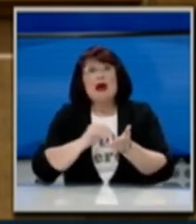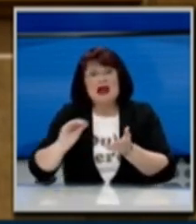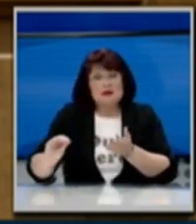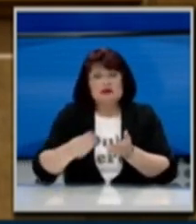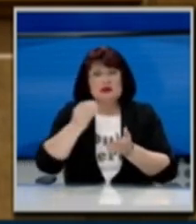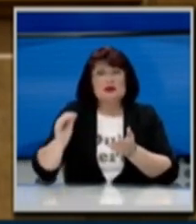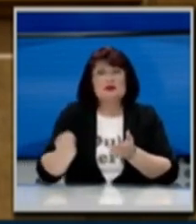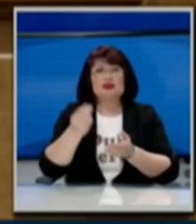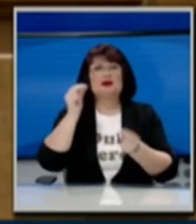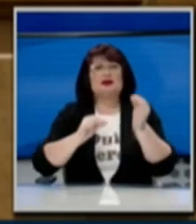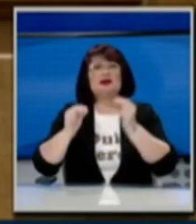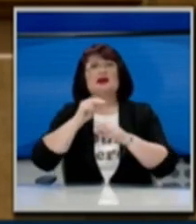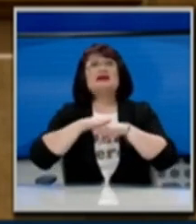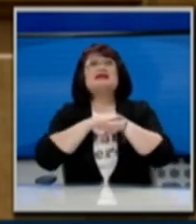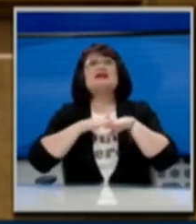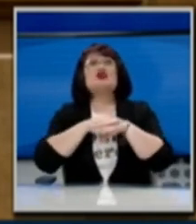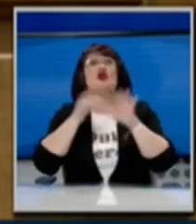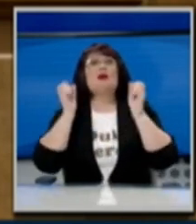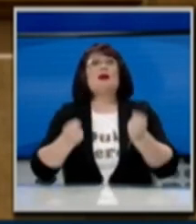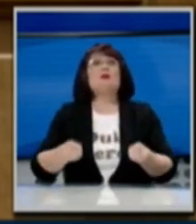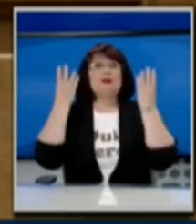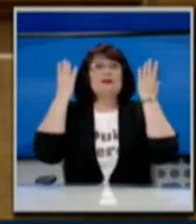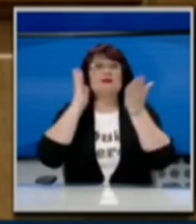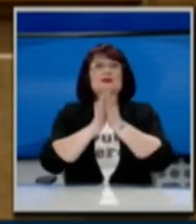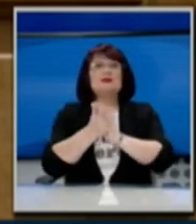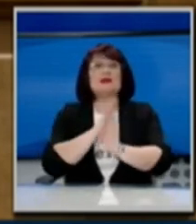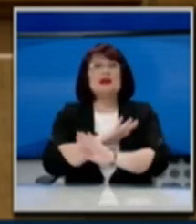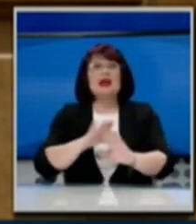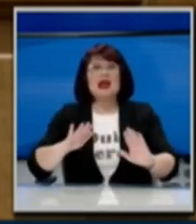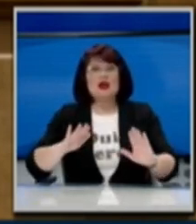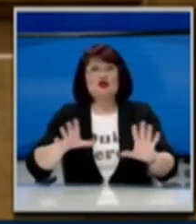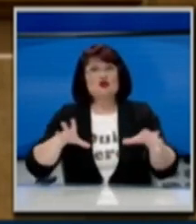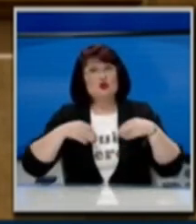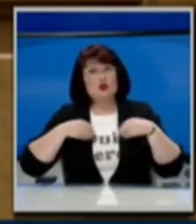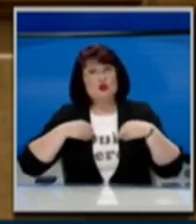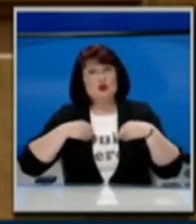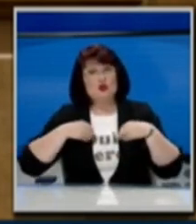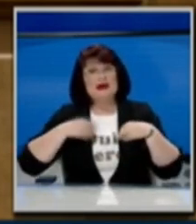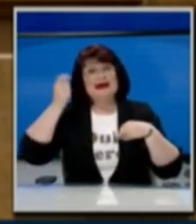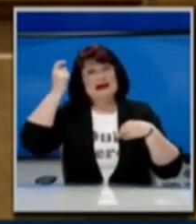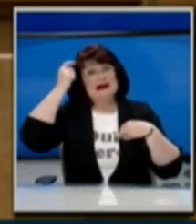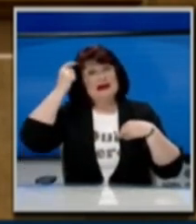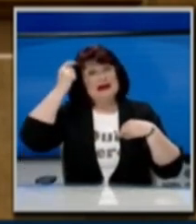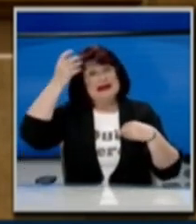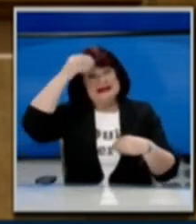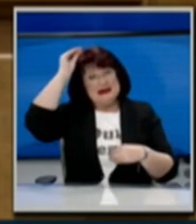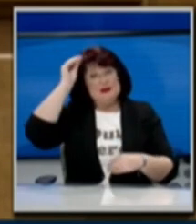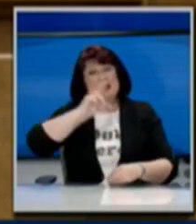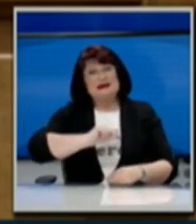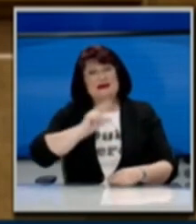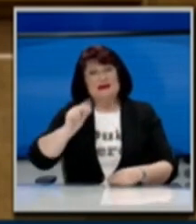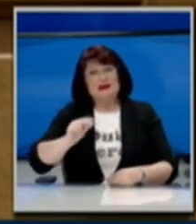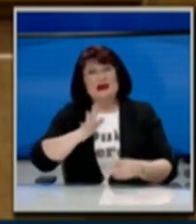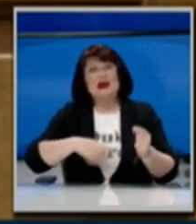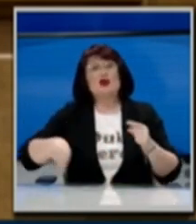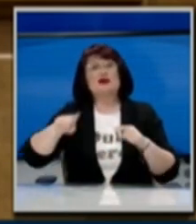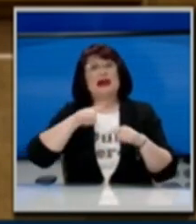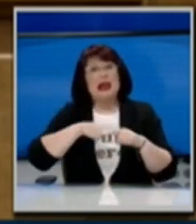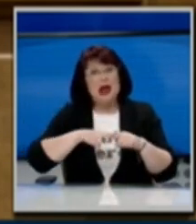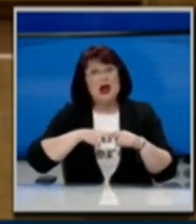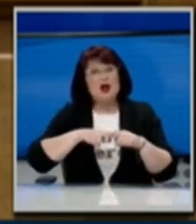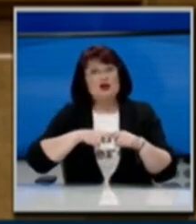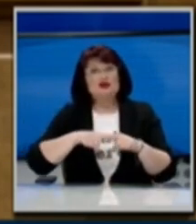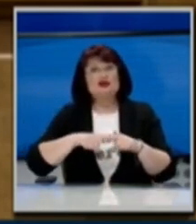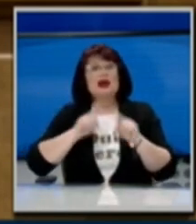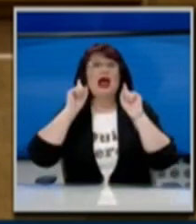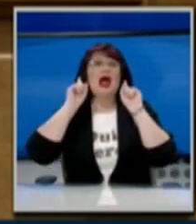ξαναεκλεγήκατε και η συγγνώμη δεν ισχύει. Υιοθετείτε την αντίληψη του κυρίου Τσίπρα ότι ο ελληνικός λαός